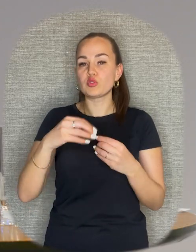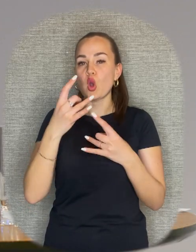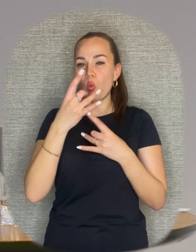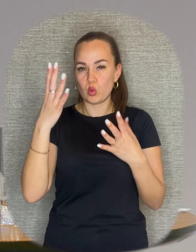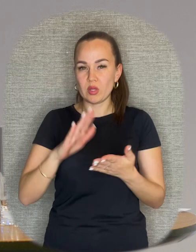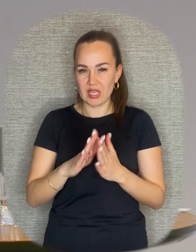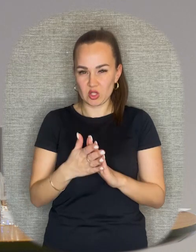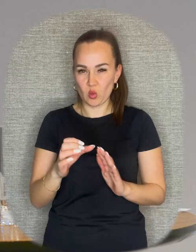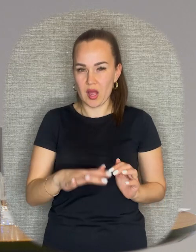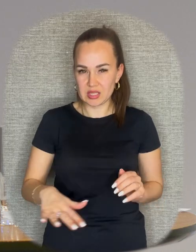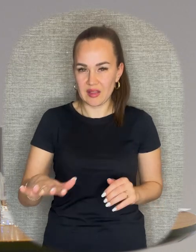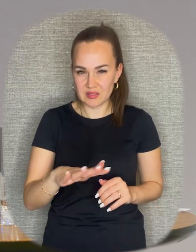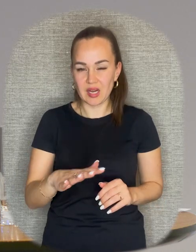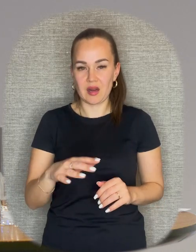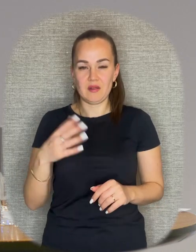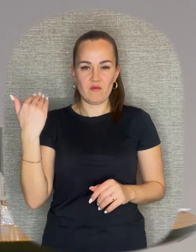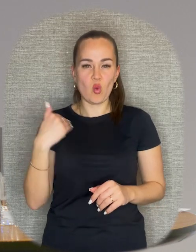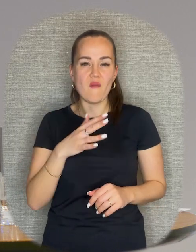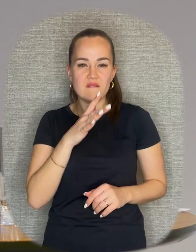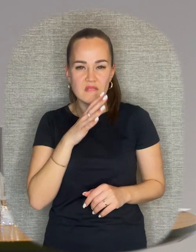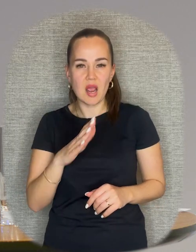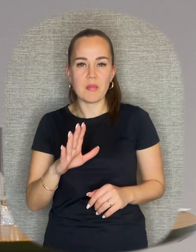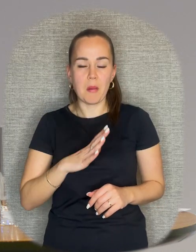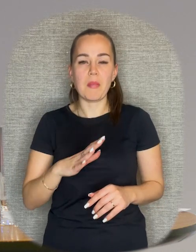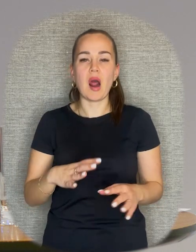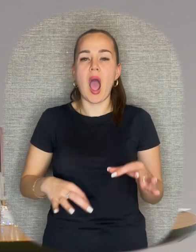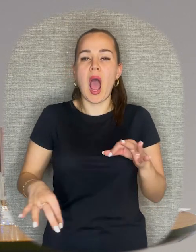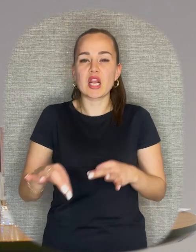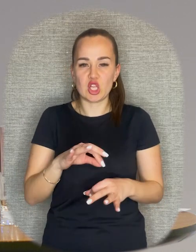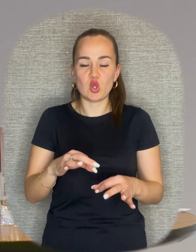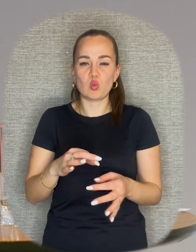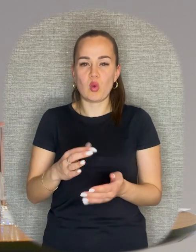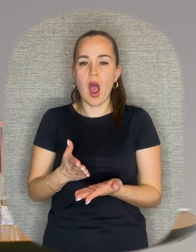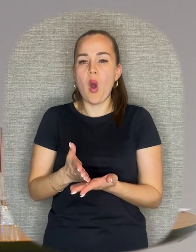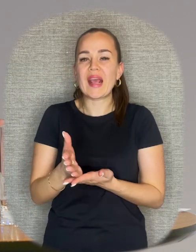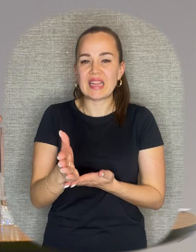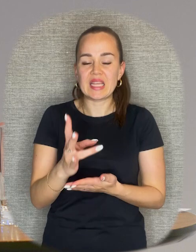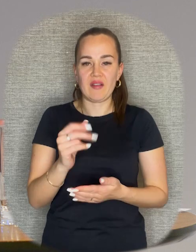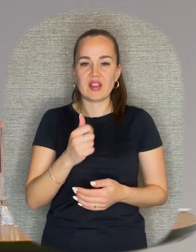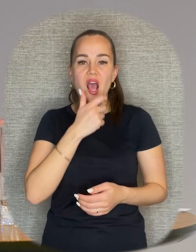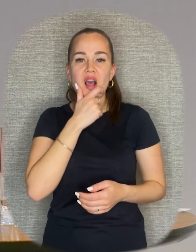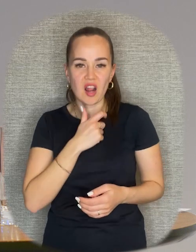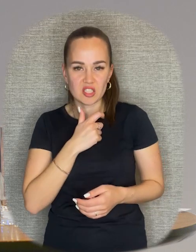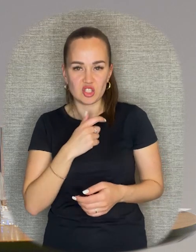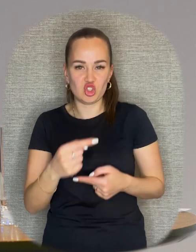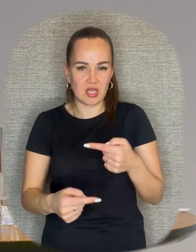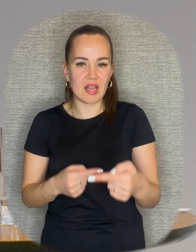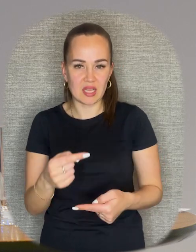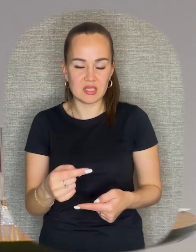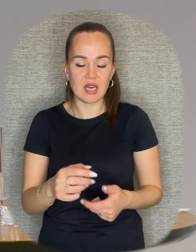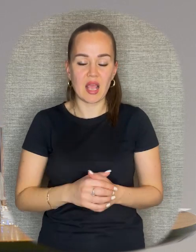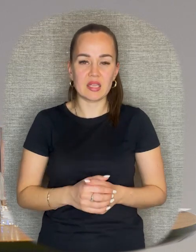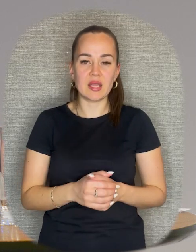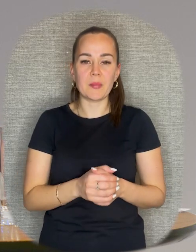общекультурной ситуацией в стране Да мы с вами знаем что в это время вообще был архитектура была ориентирована на классическое